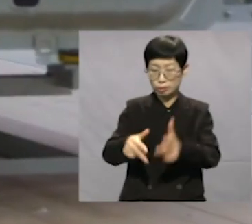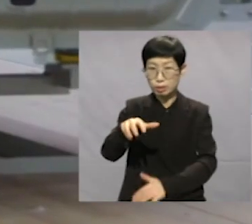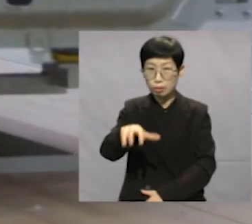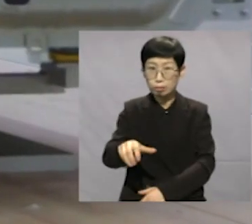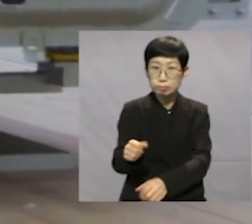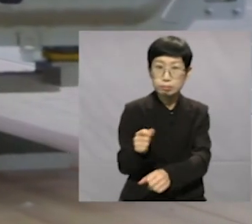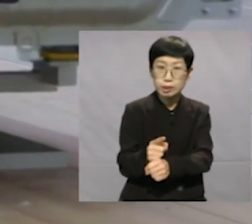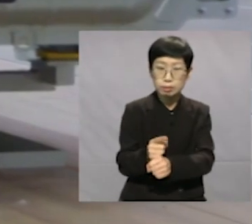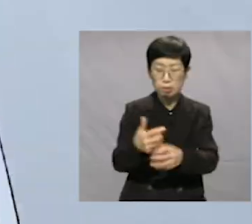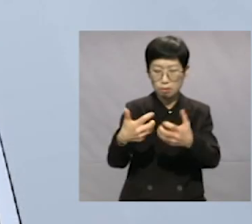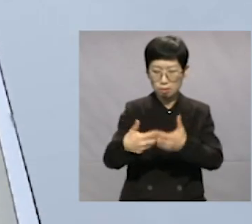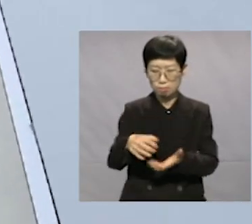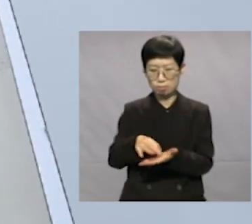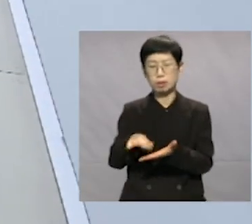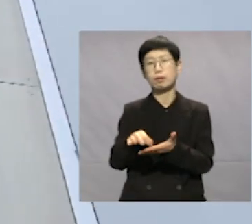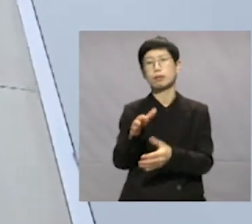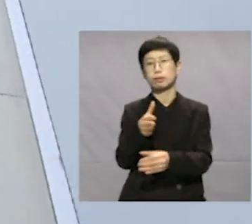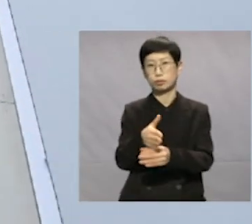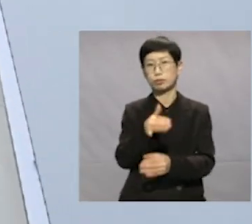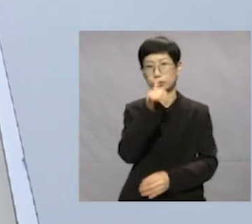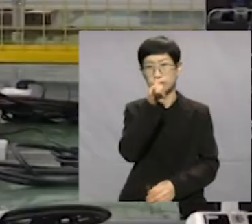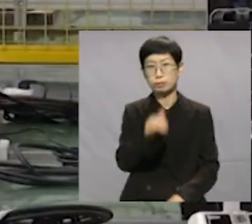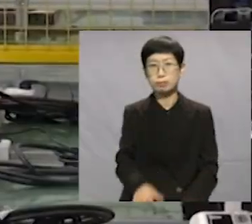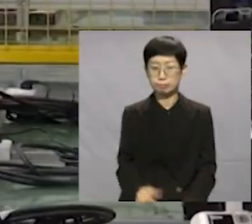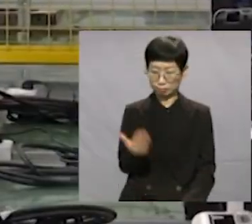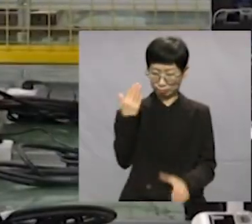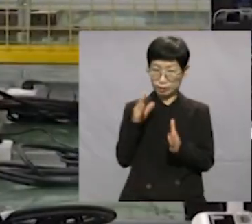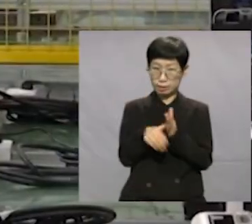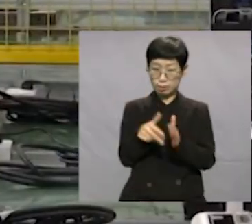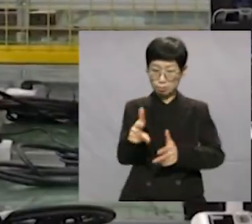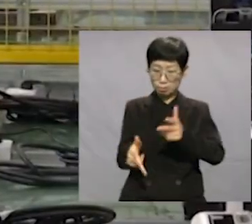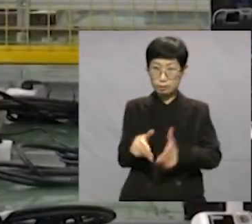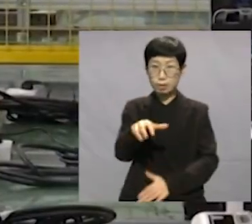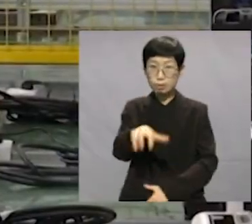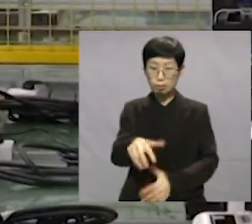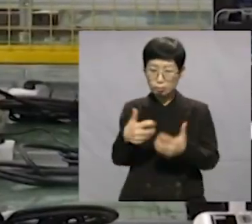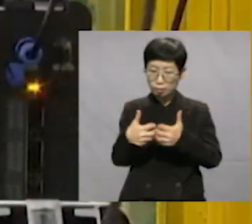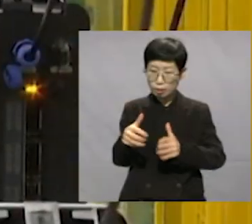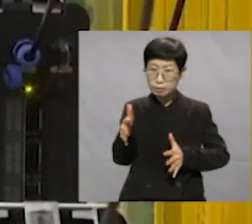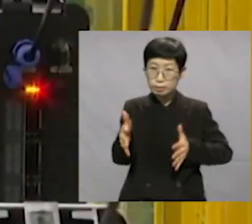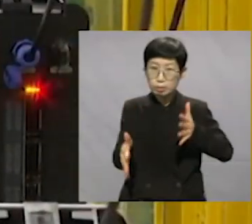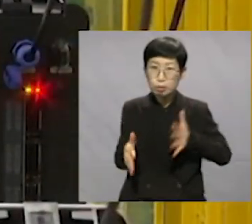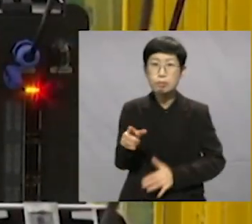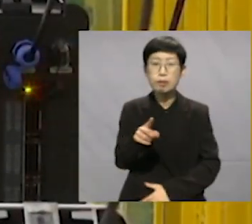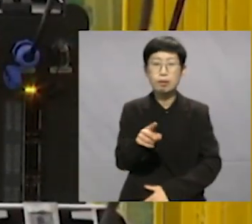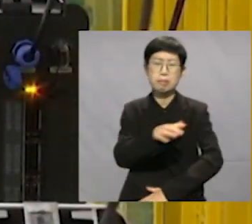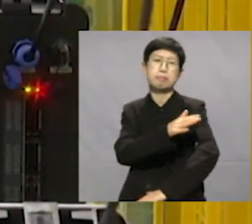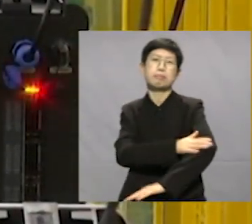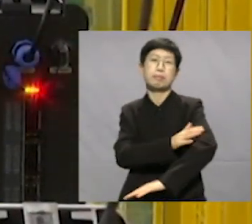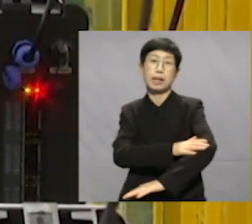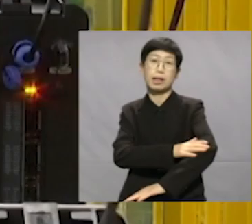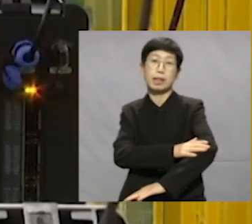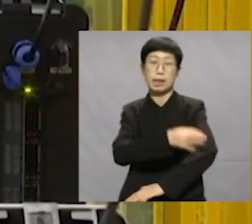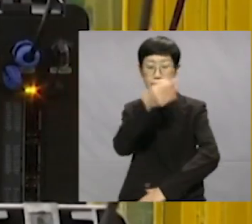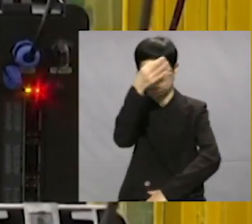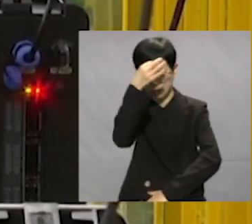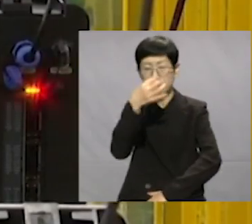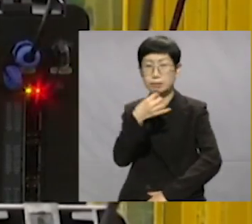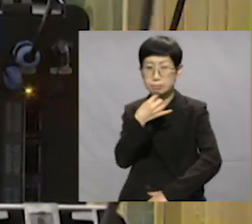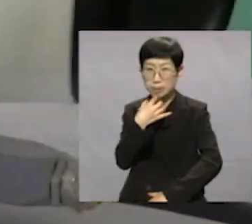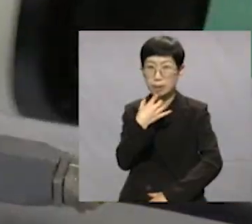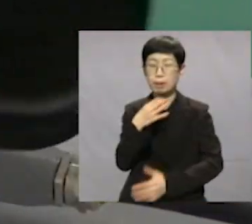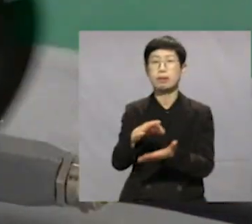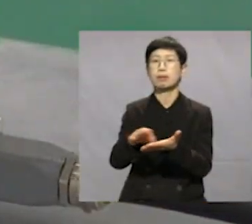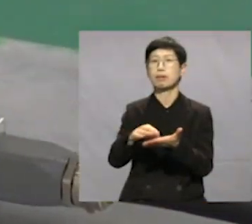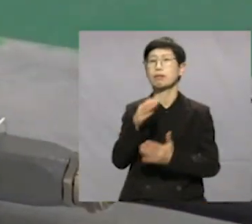로봇이 진출해 있는 상황입니다. 그렇죠. 네. 과거에는 이제 산업 현장의 로봇이라고 그러면 단순히 팔 기능을 하는 뭐 이런 어떤 협동 로봇